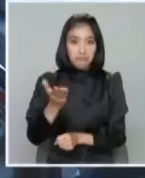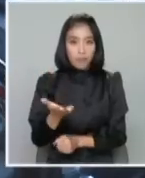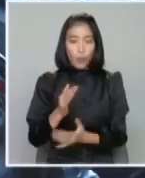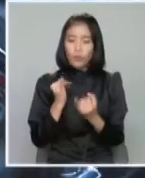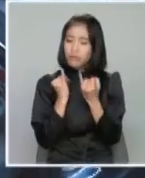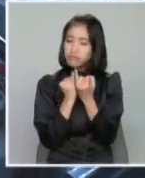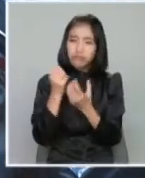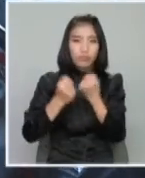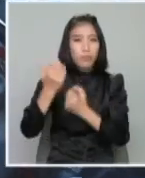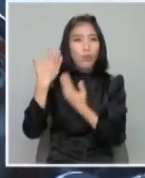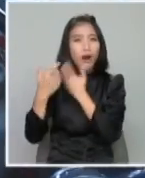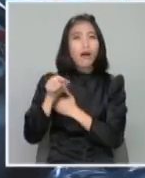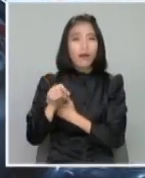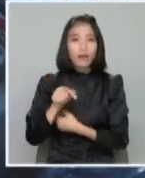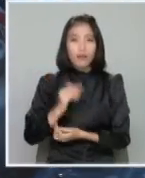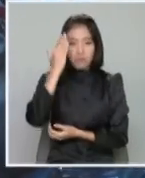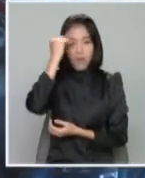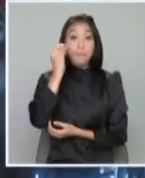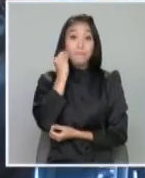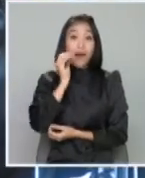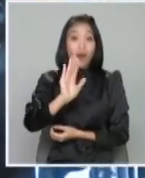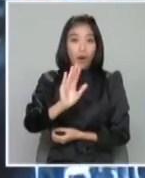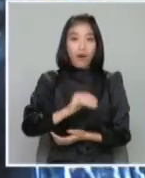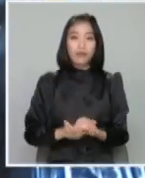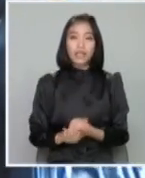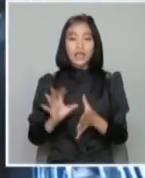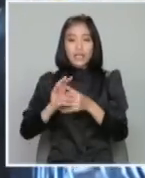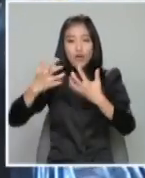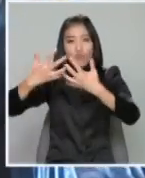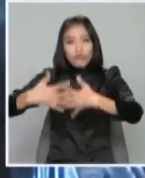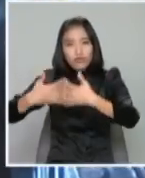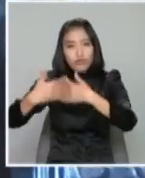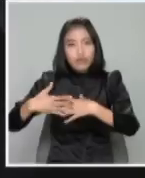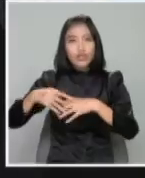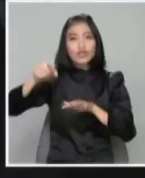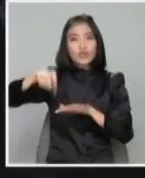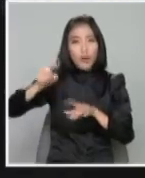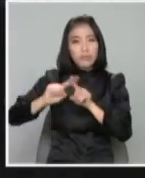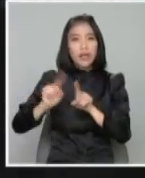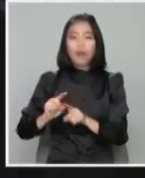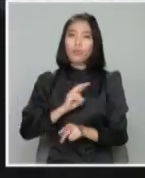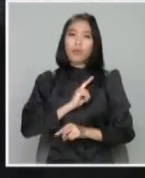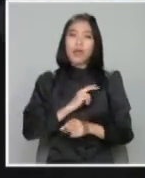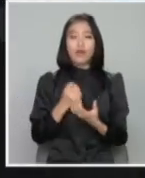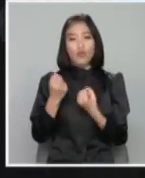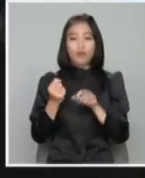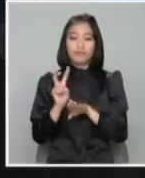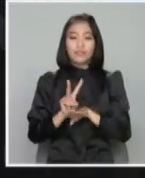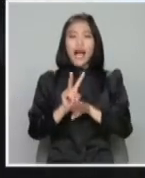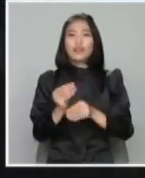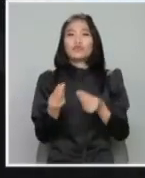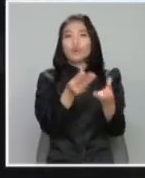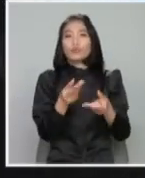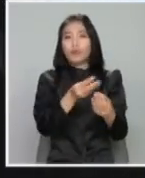ถโบราณจากการที่ที่บ้านทำอู่รถและมักจะต้องขับรถไปส่งลูกค้าเสมอๆพี่จี๊ดบอกว่าแม้ว่ารถสมัยใหม่จ